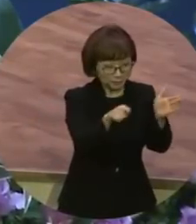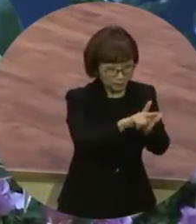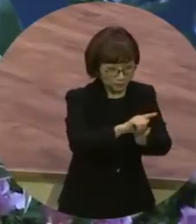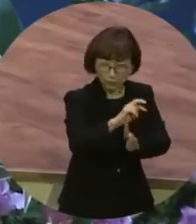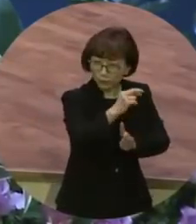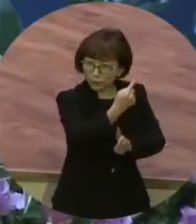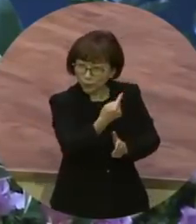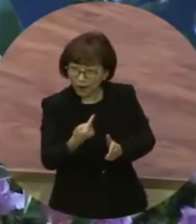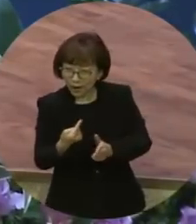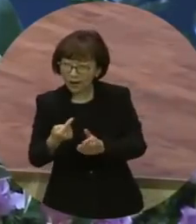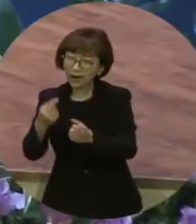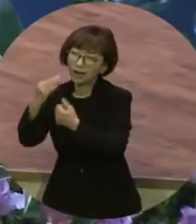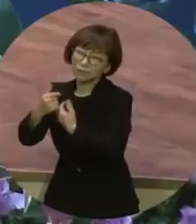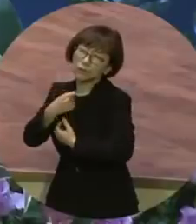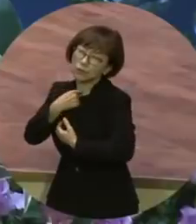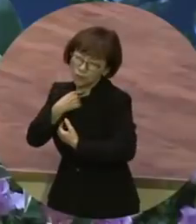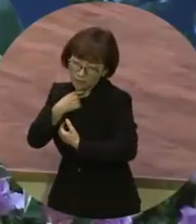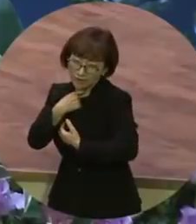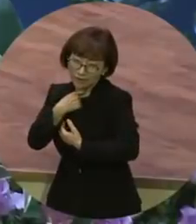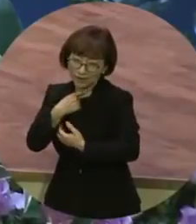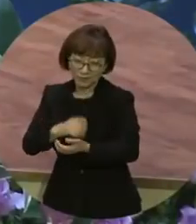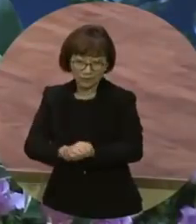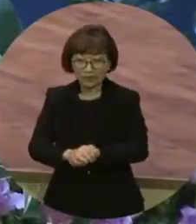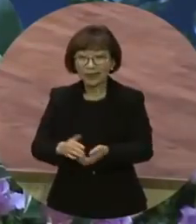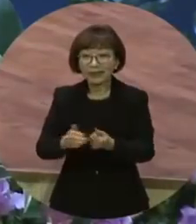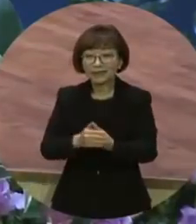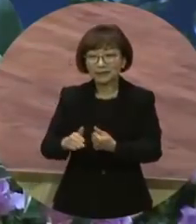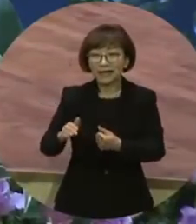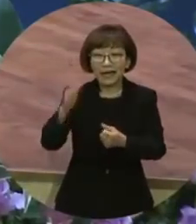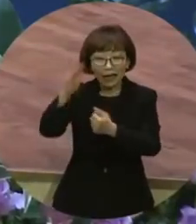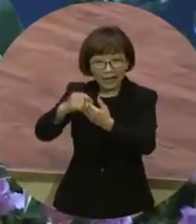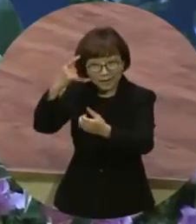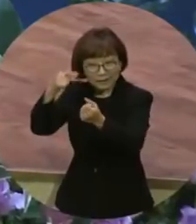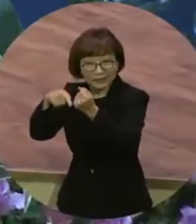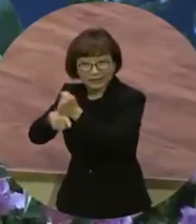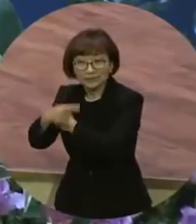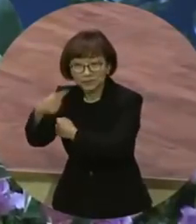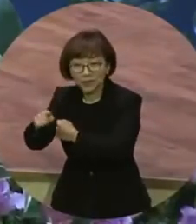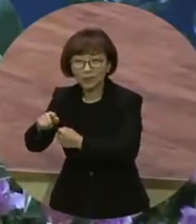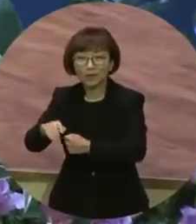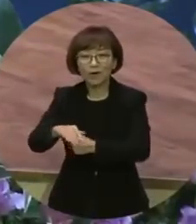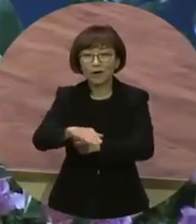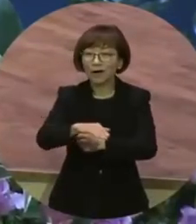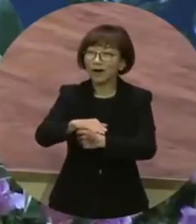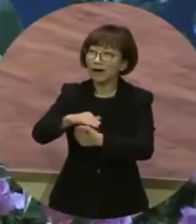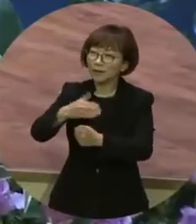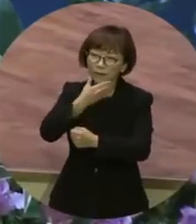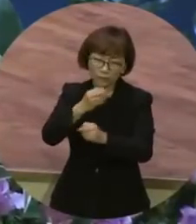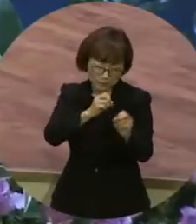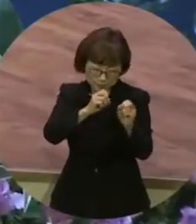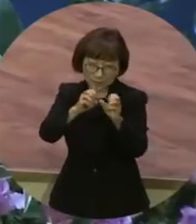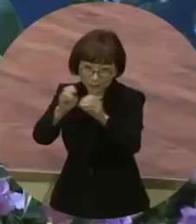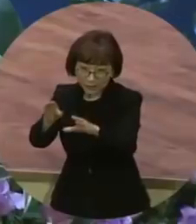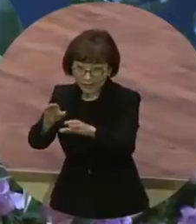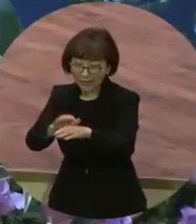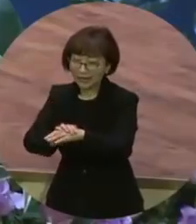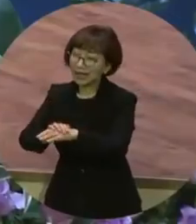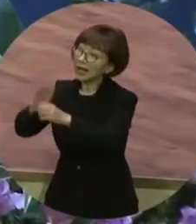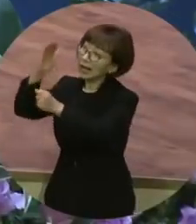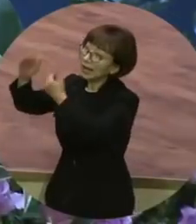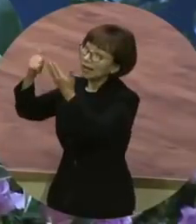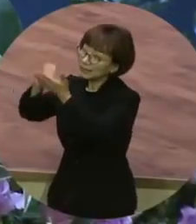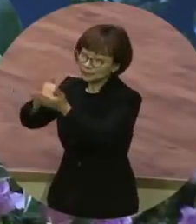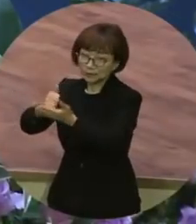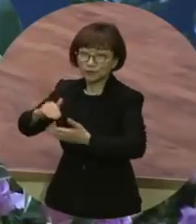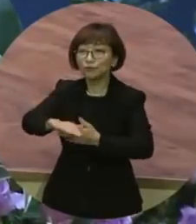그 영혼들에게 복음을 전하는 게 하나님의 뜻이고 하나님의 방법은 사람을 통해서 하시는데 그 사람이 내가 되기를 하나님